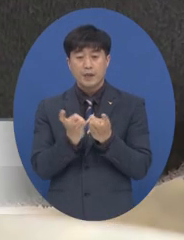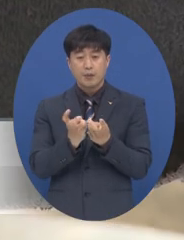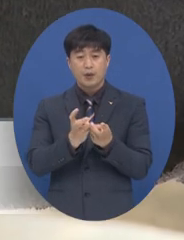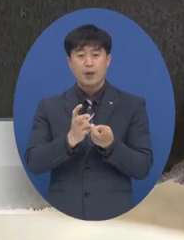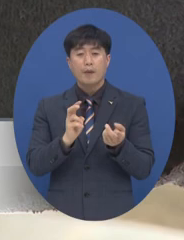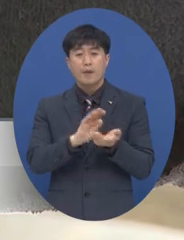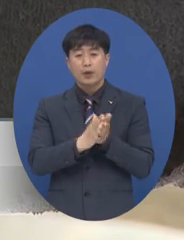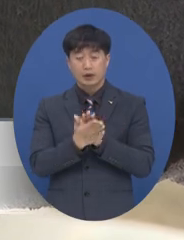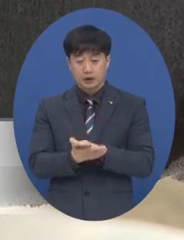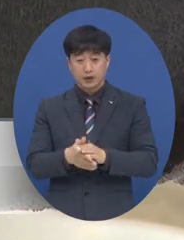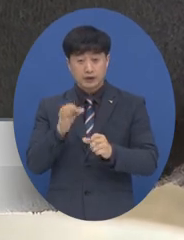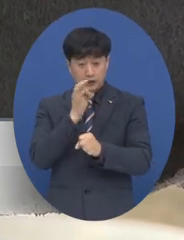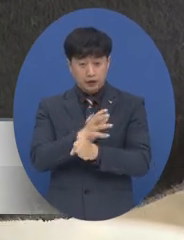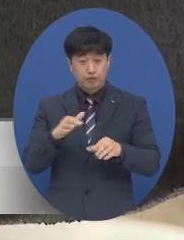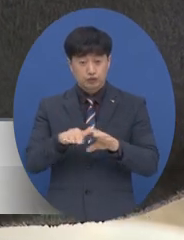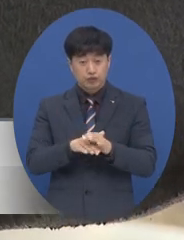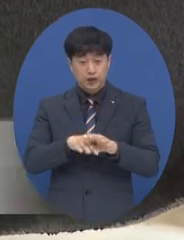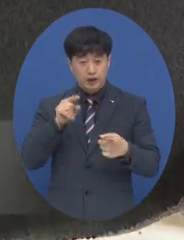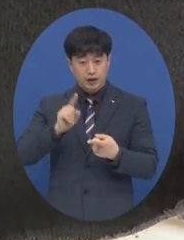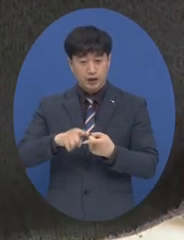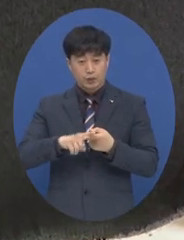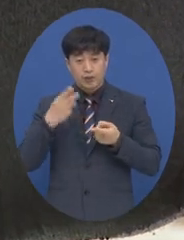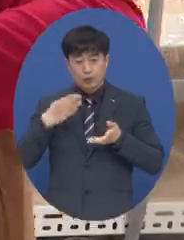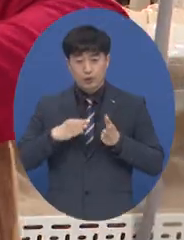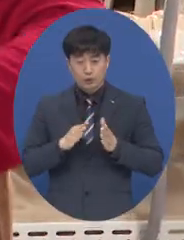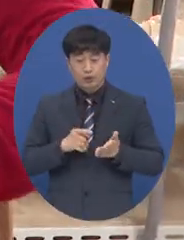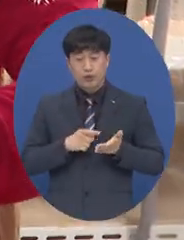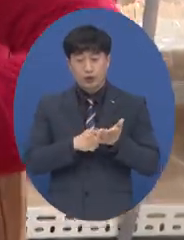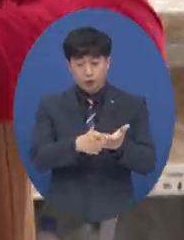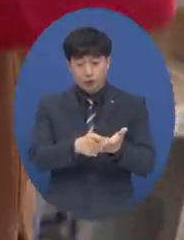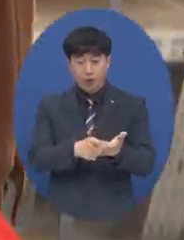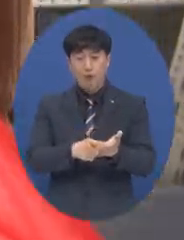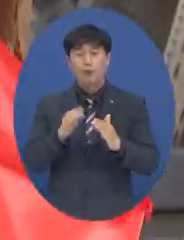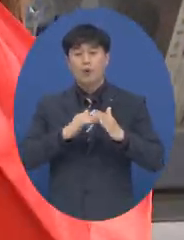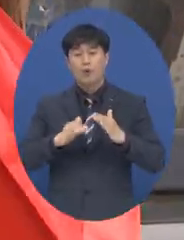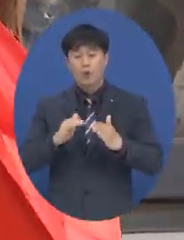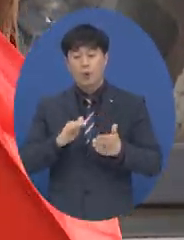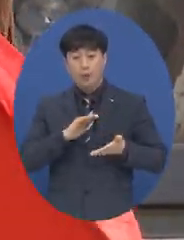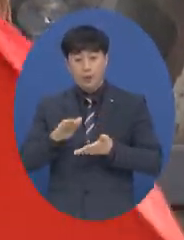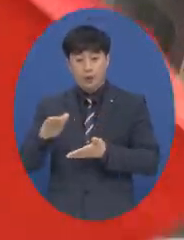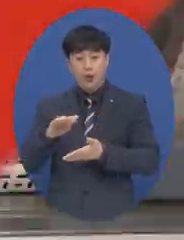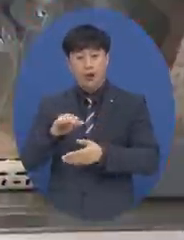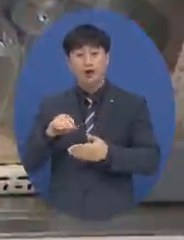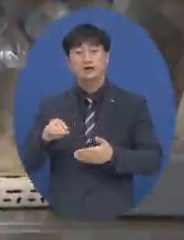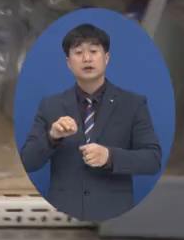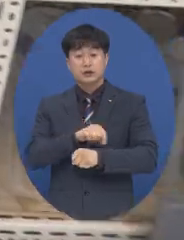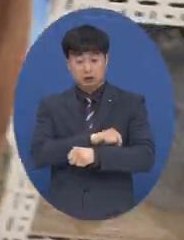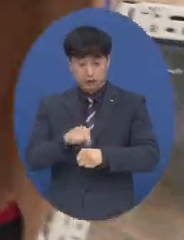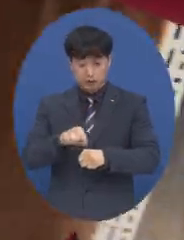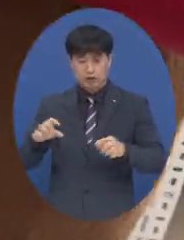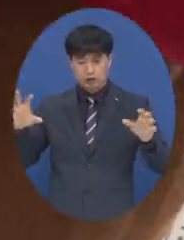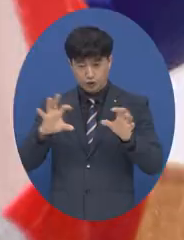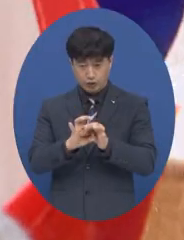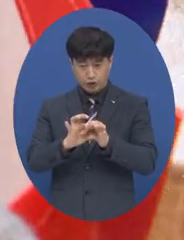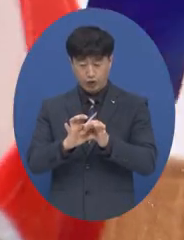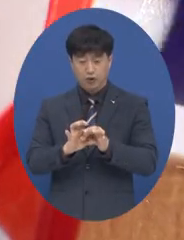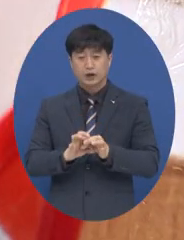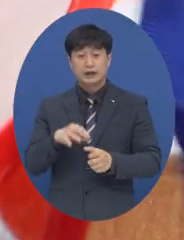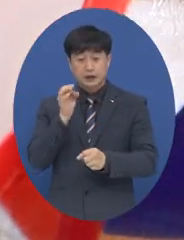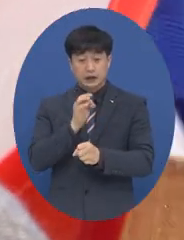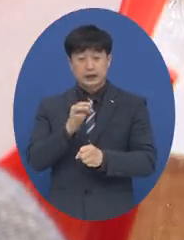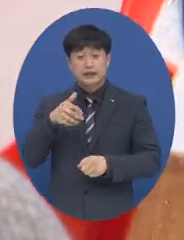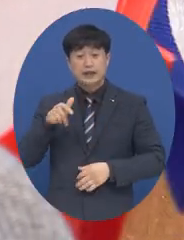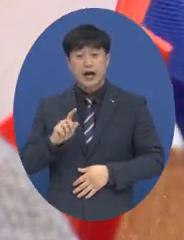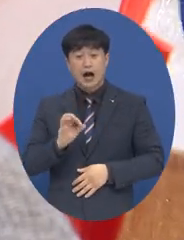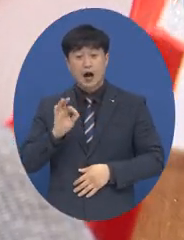바뀌고 있는 소비 문화에 발맞춰 경기도가 내놓은 경기도 대표 공공 배달 플랫폼 배달특급과 연계한